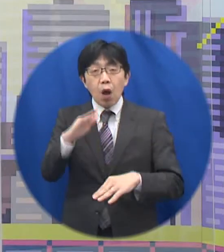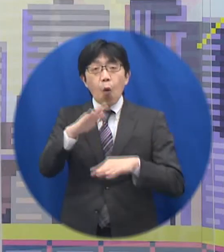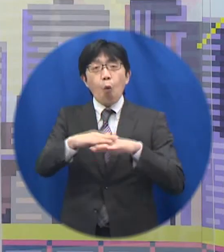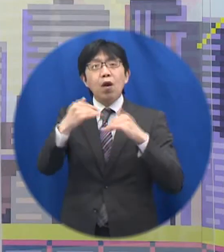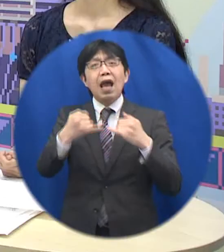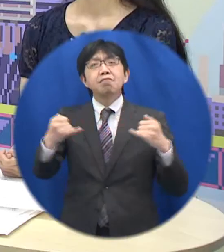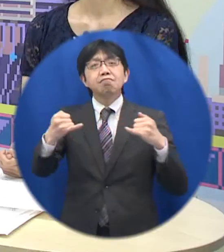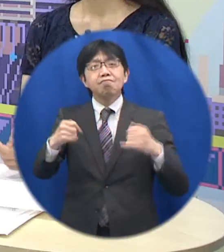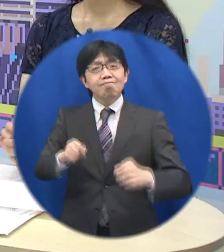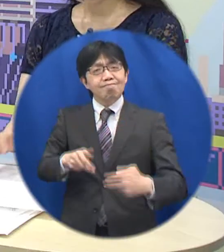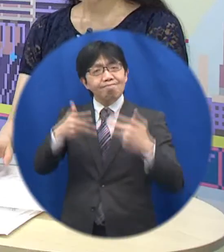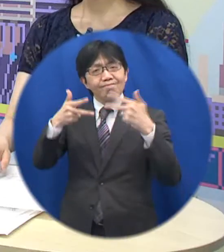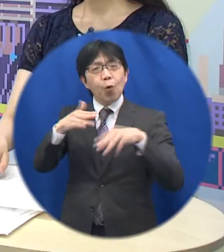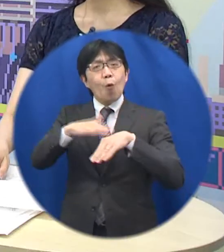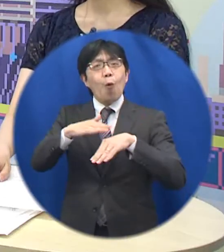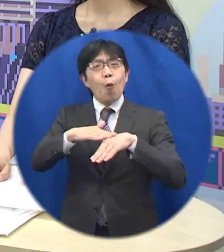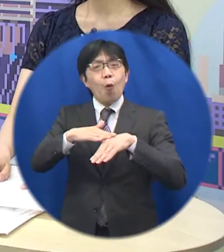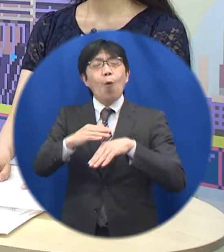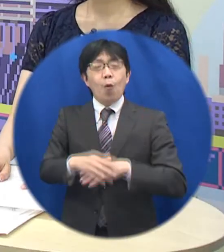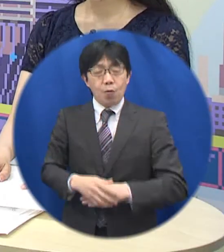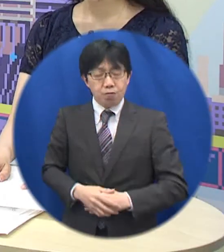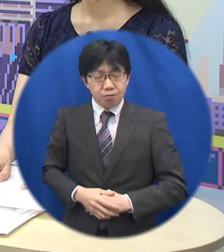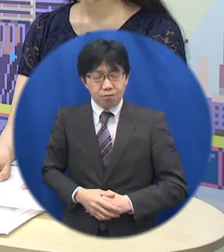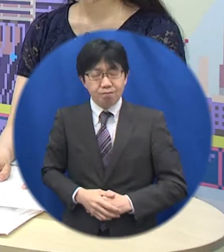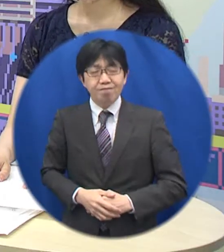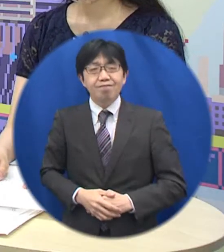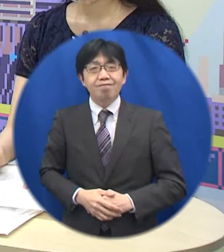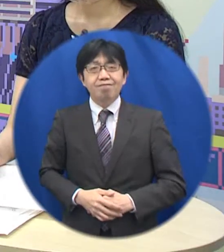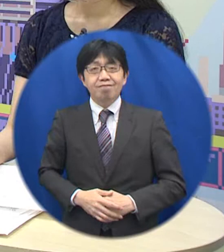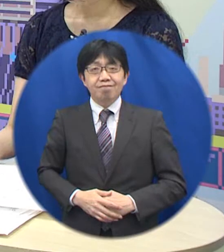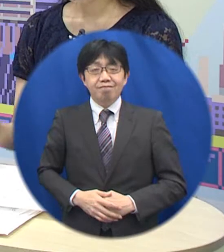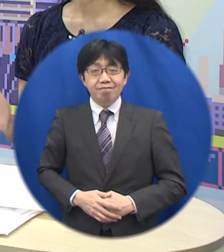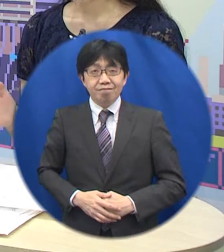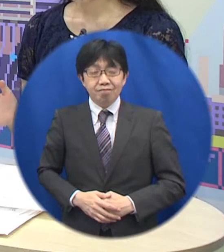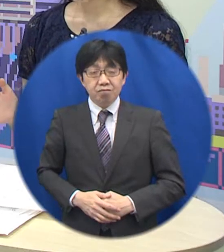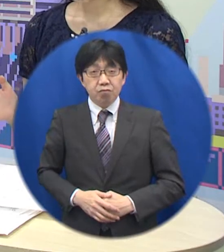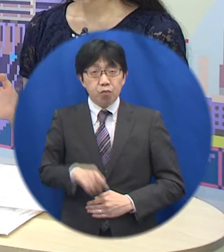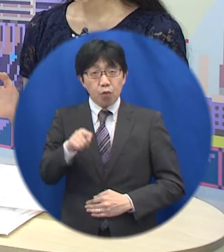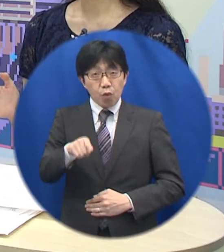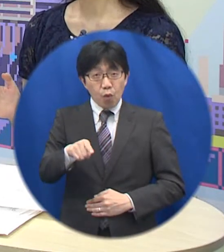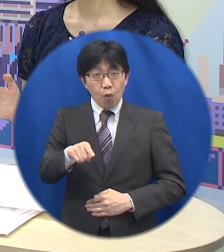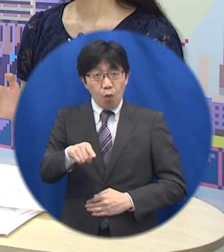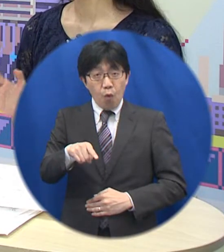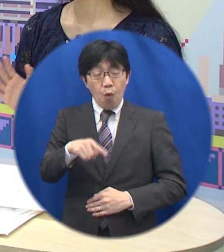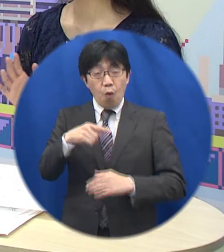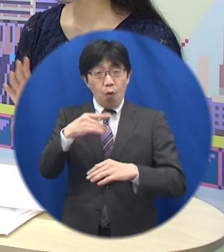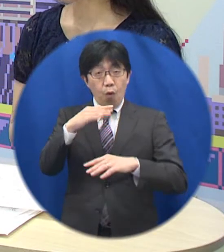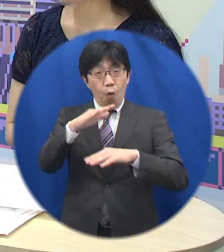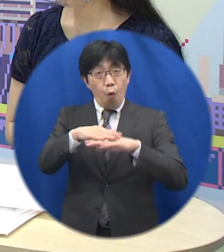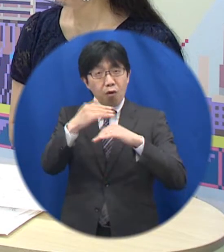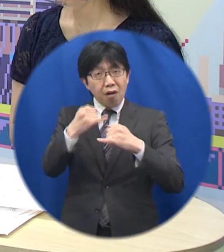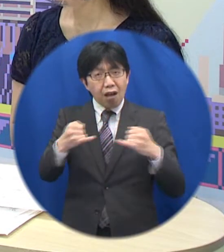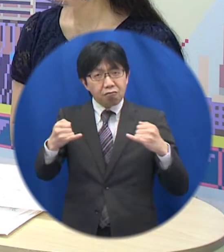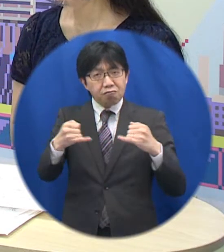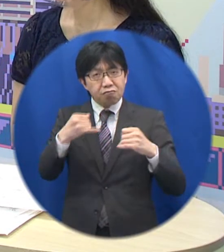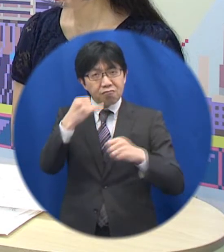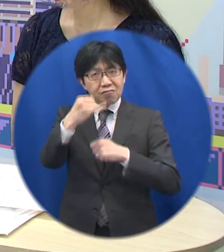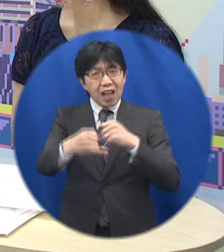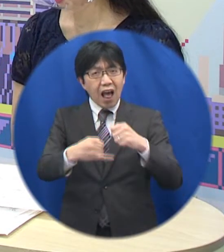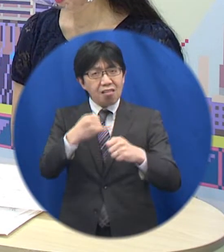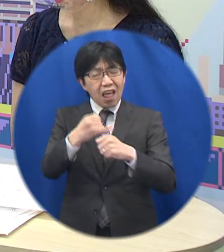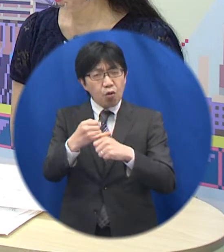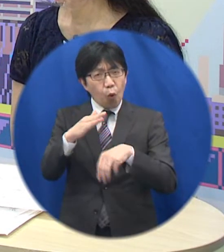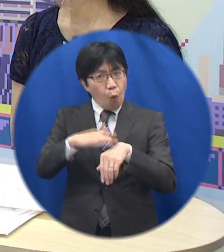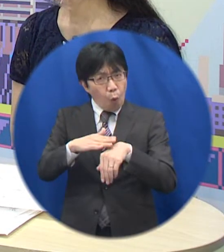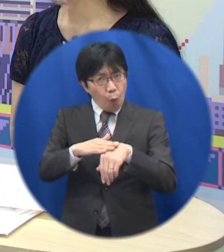。 そうだったんですね。ではこのオンラインでの開催だった